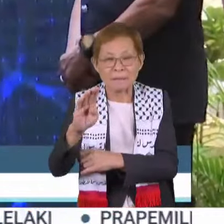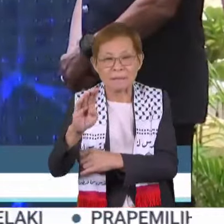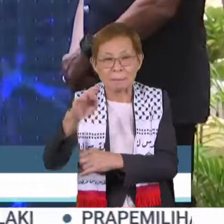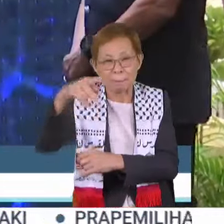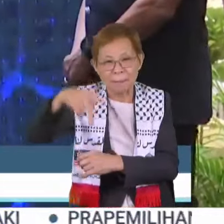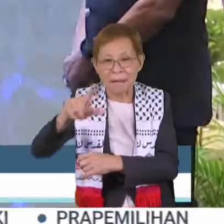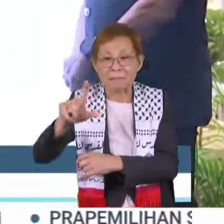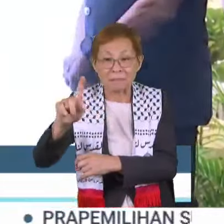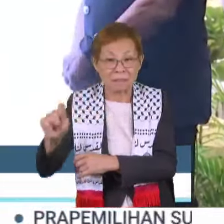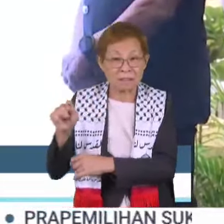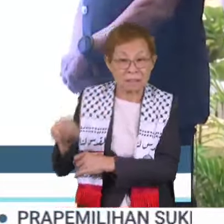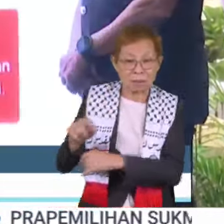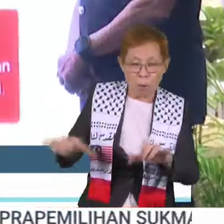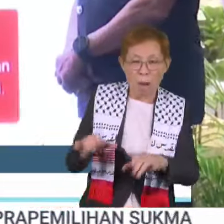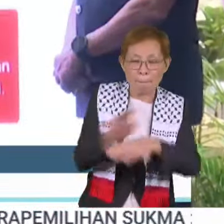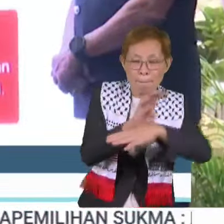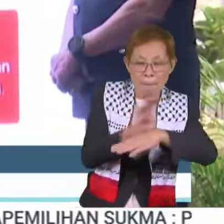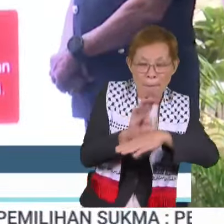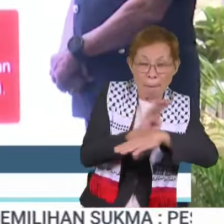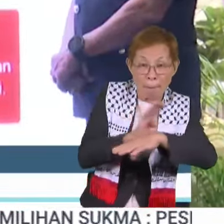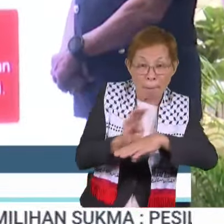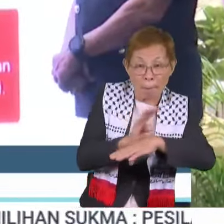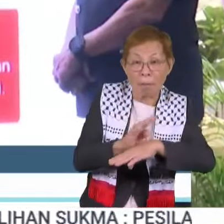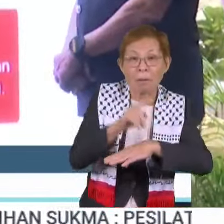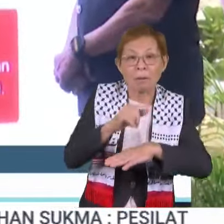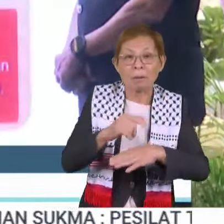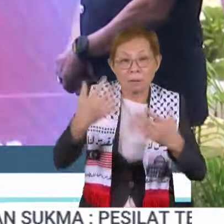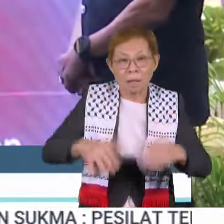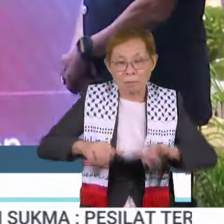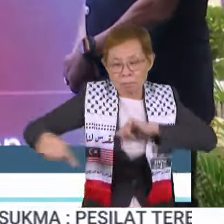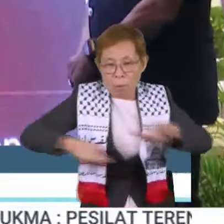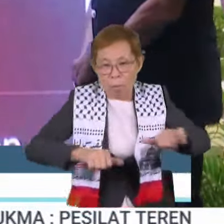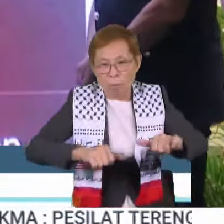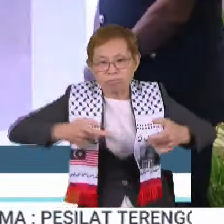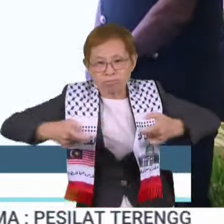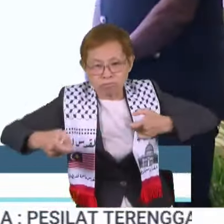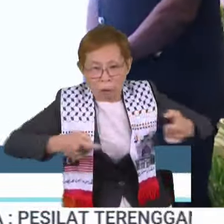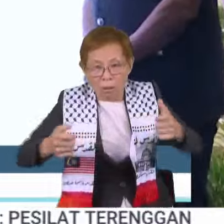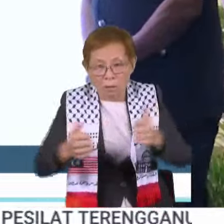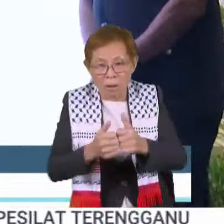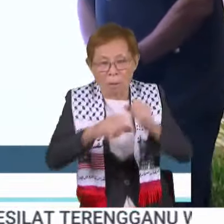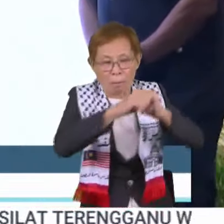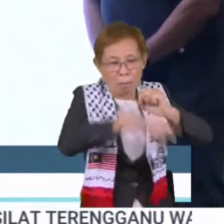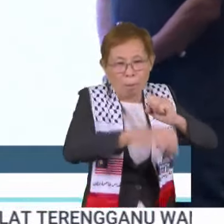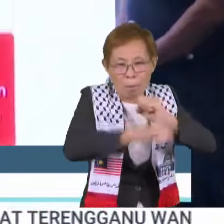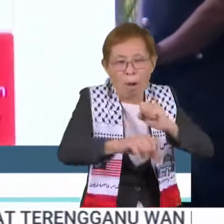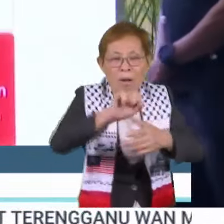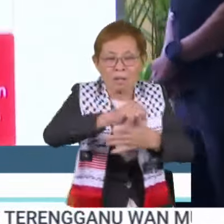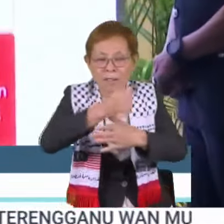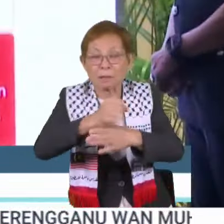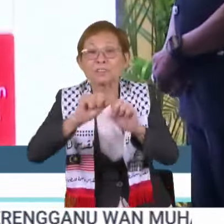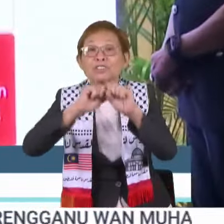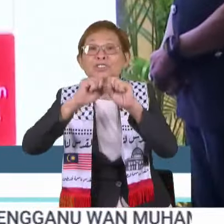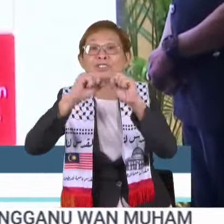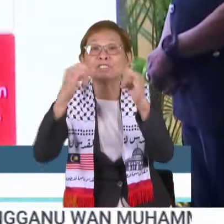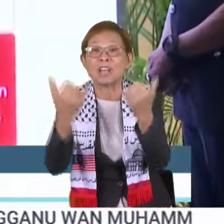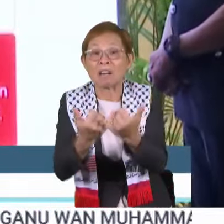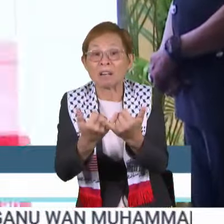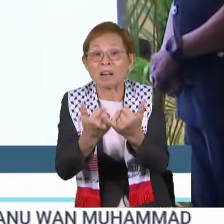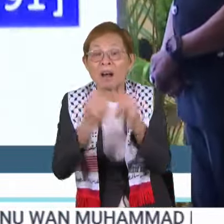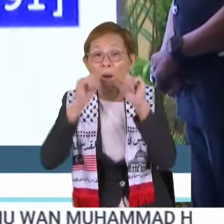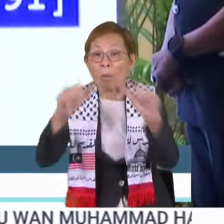ber menjalankan urusan perniagaan dalam aktiviti terkawal dengan mempromosi saham Syarikat awam tidak